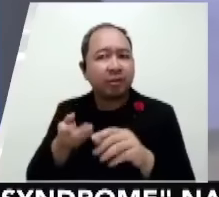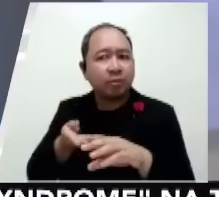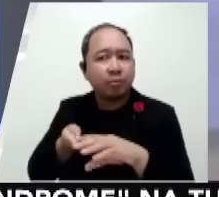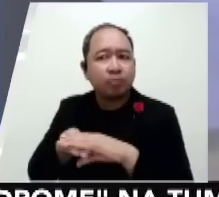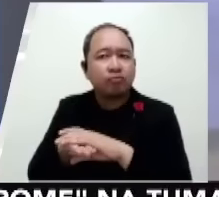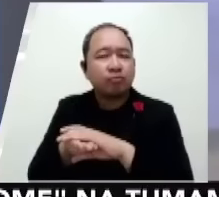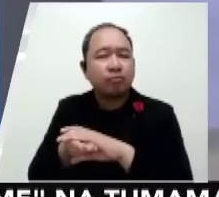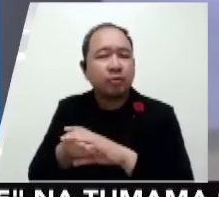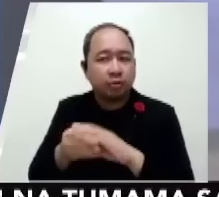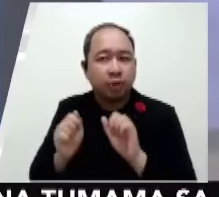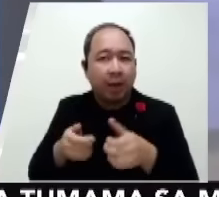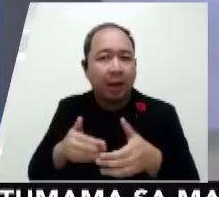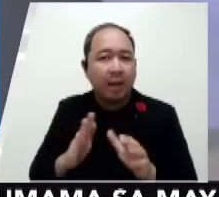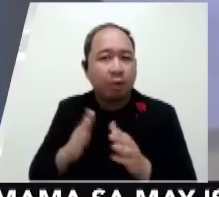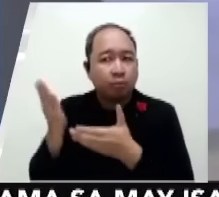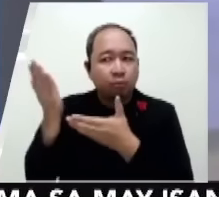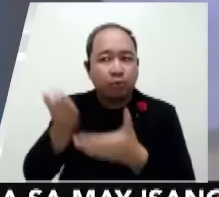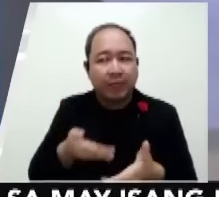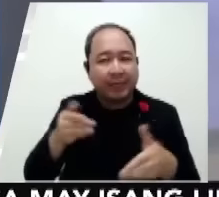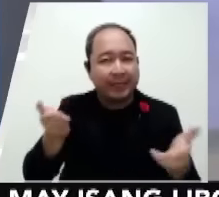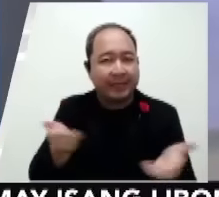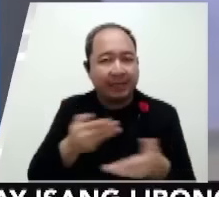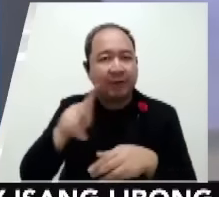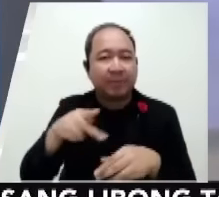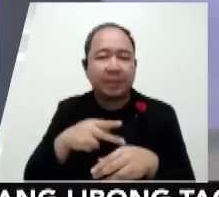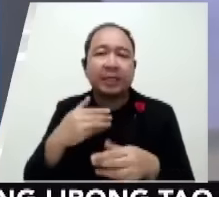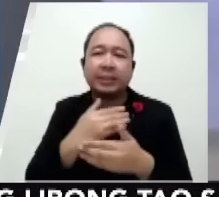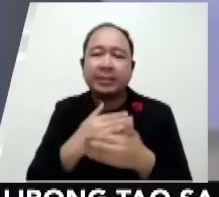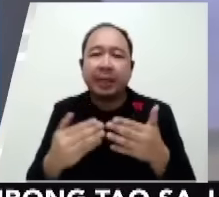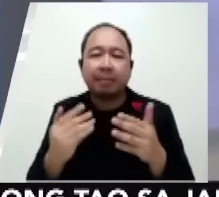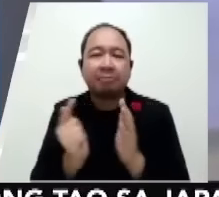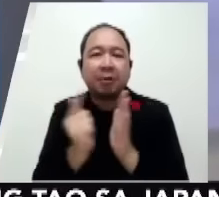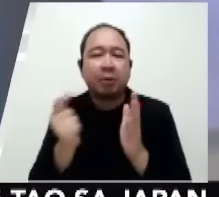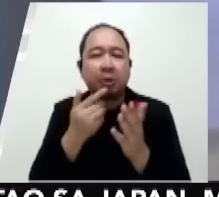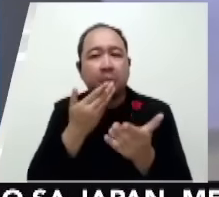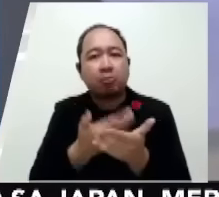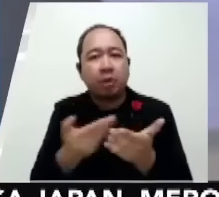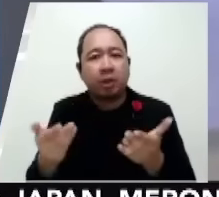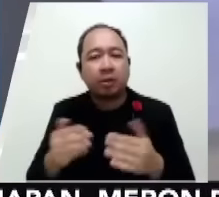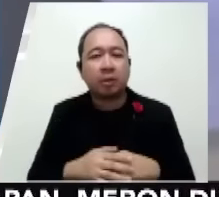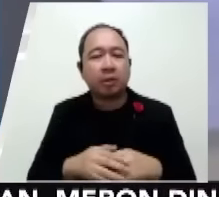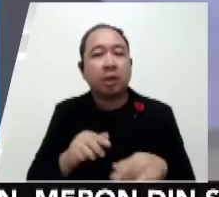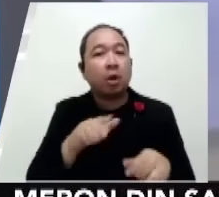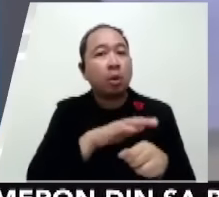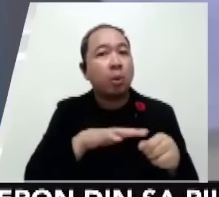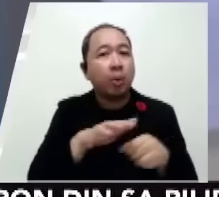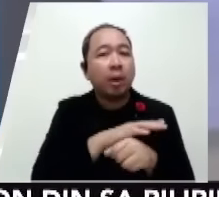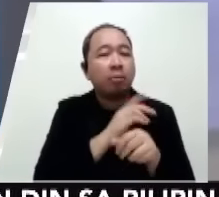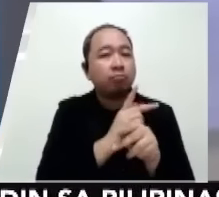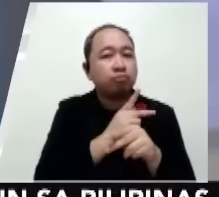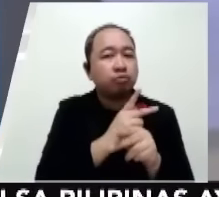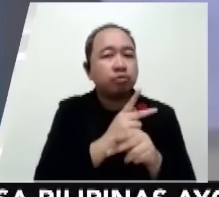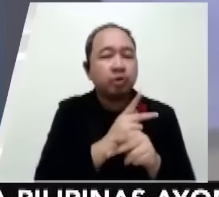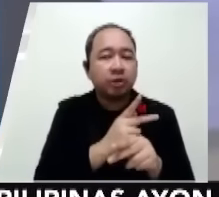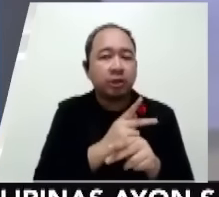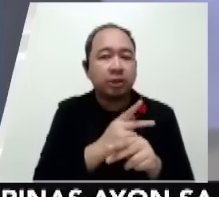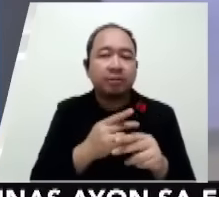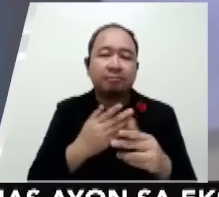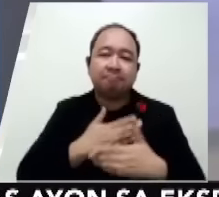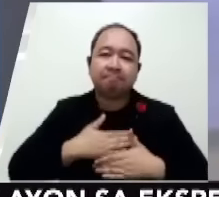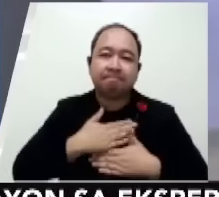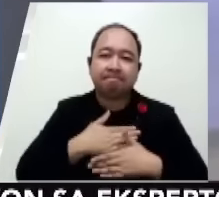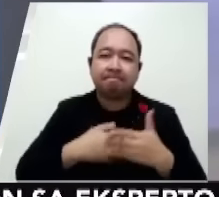bansa ang ilang smuggled na produkto. Ikinatuwa naman ng mga local producer ang pagdaragdag ng DA sa